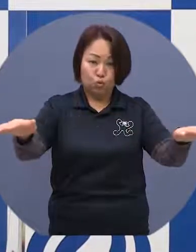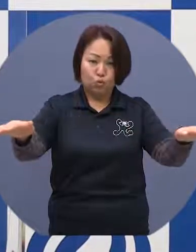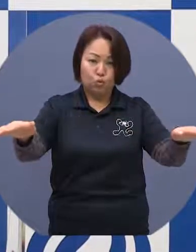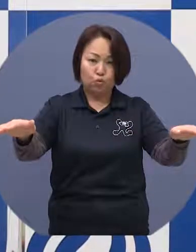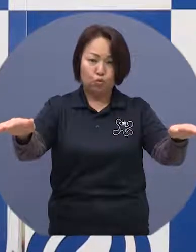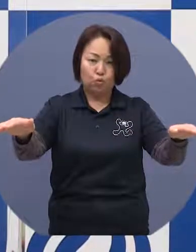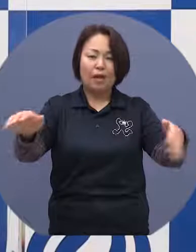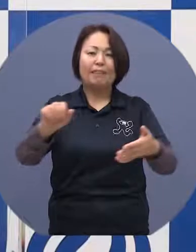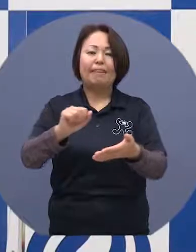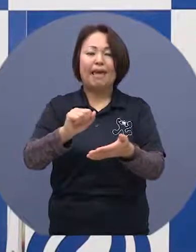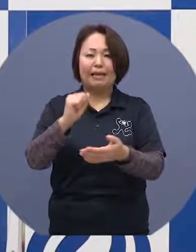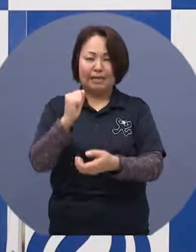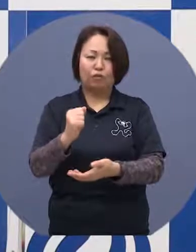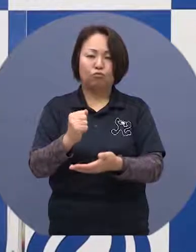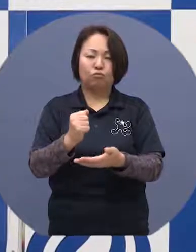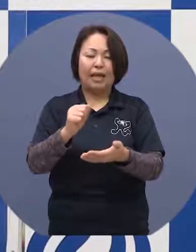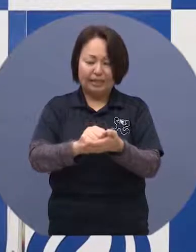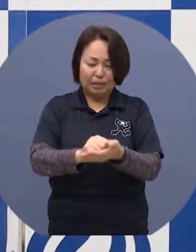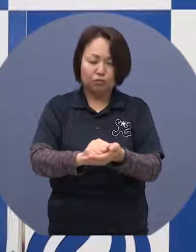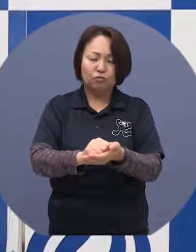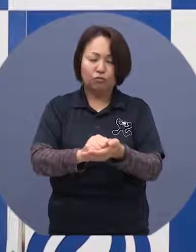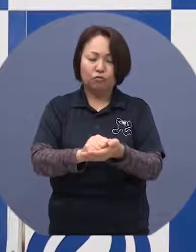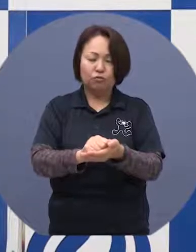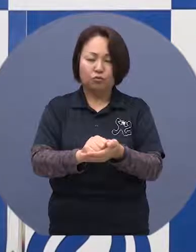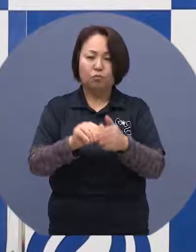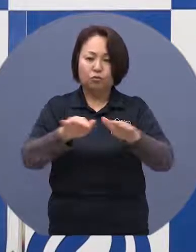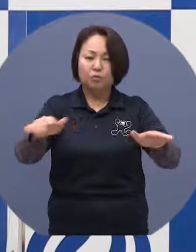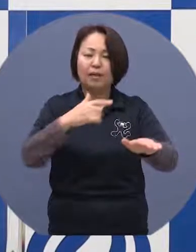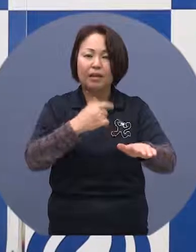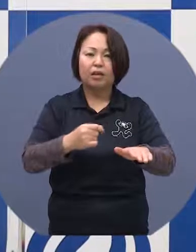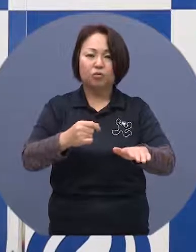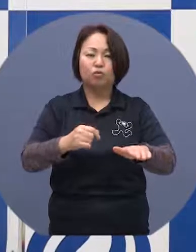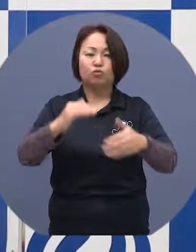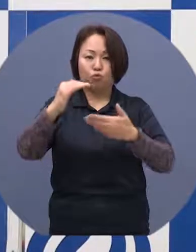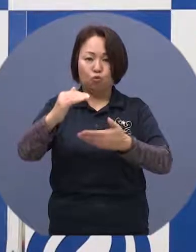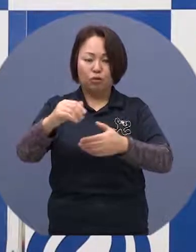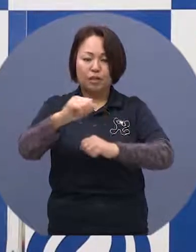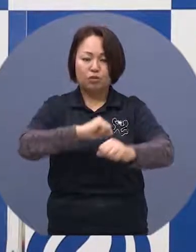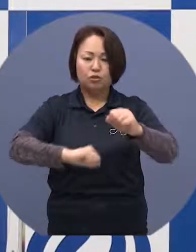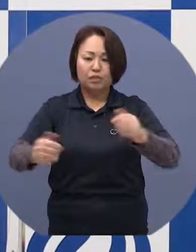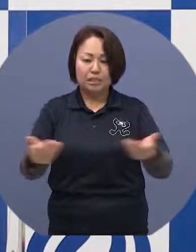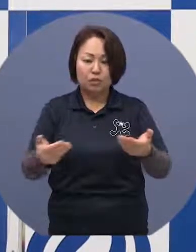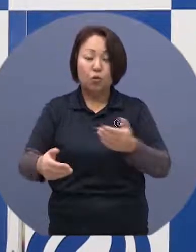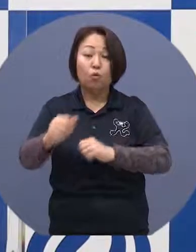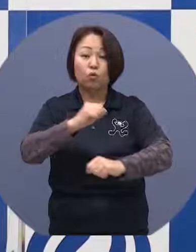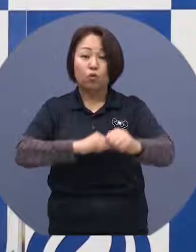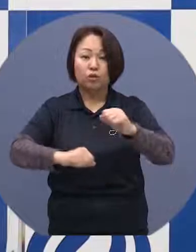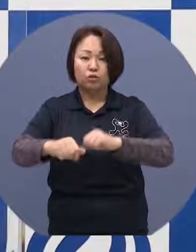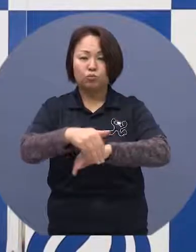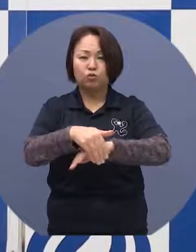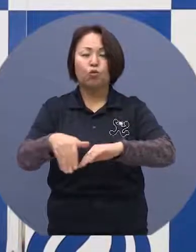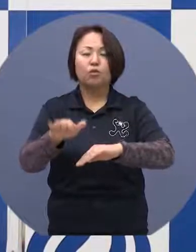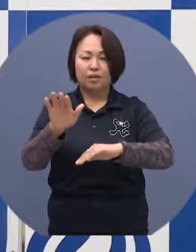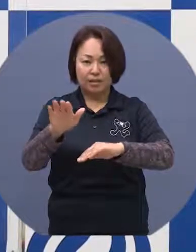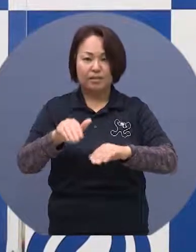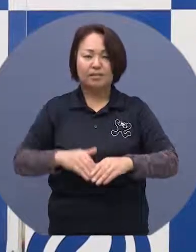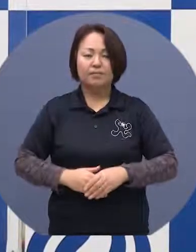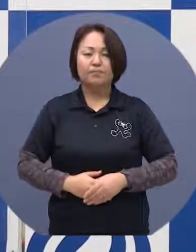も合わせて図っていきたいということからこの授業を取り組むをさせていただくものでございます